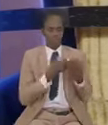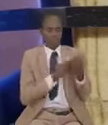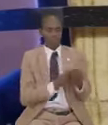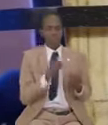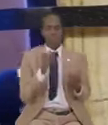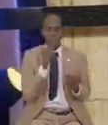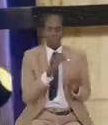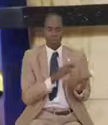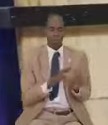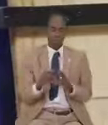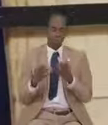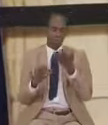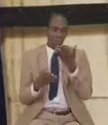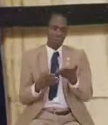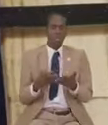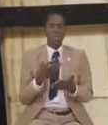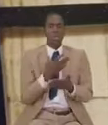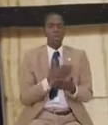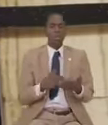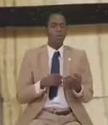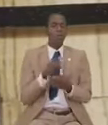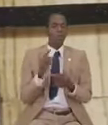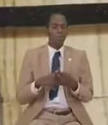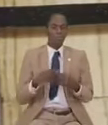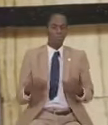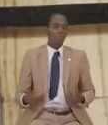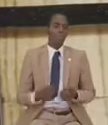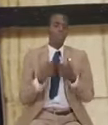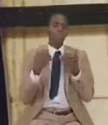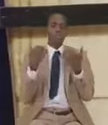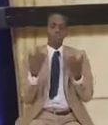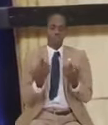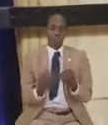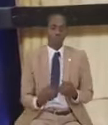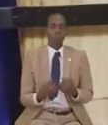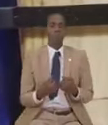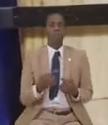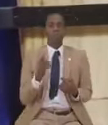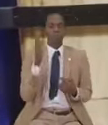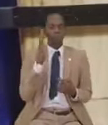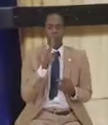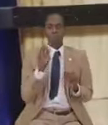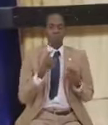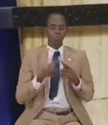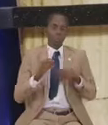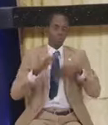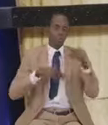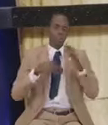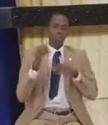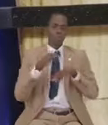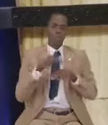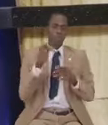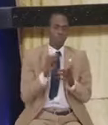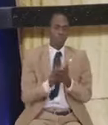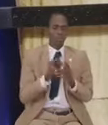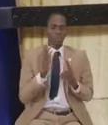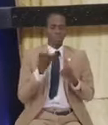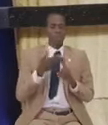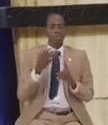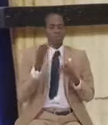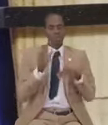dedans de toi et lorsque le qui se présente tu seras en mesure de bâtir sur la conviction là sur le courage là